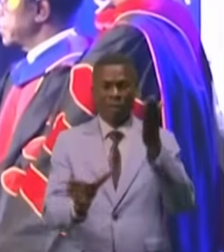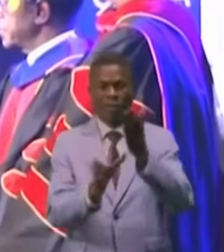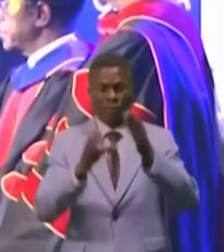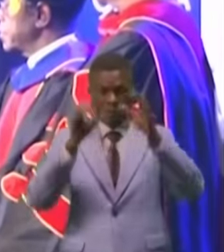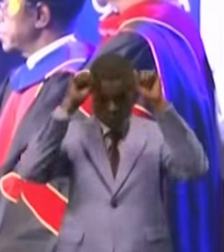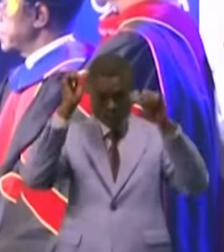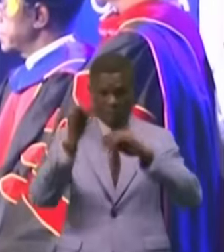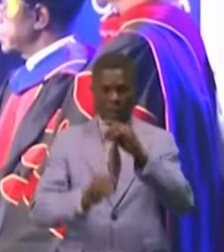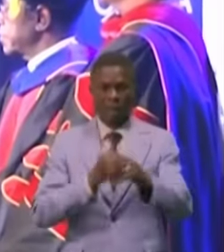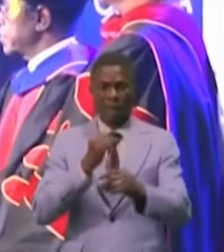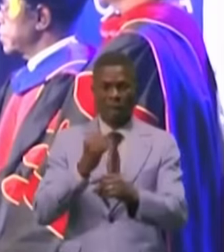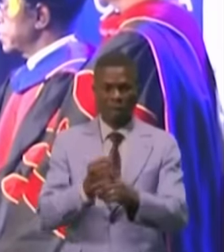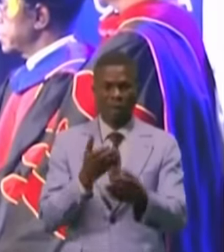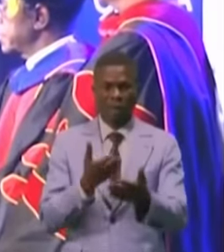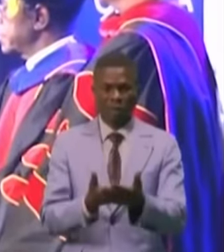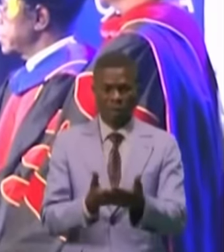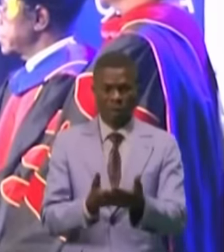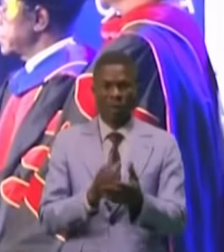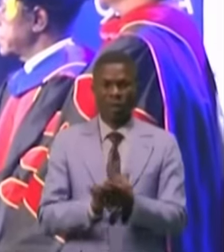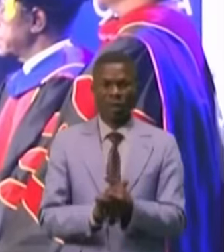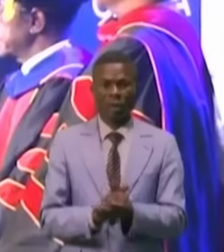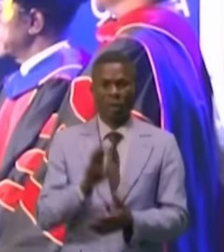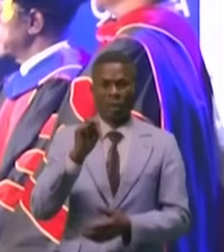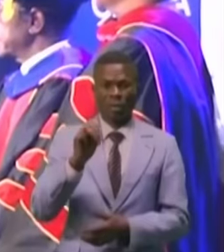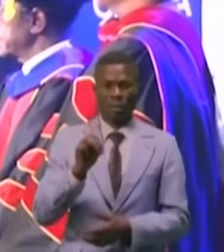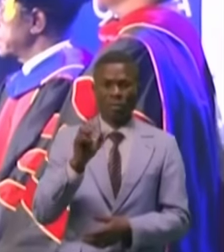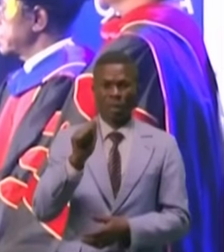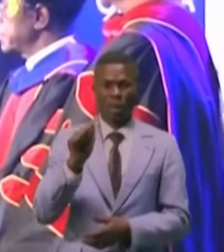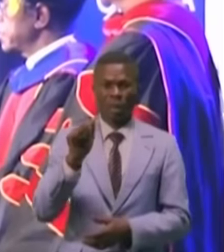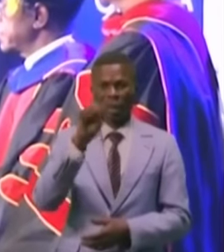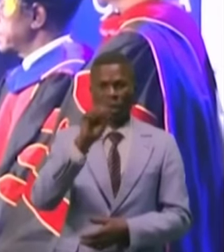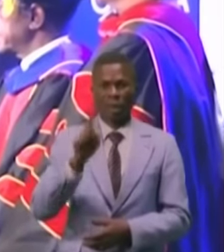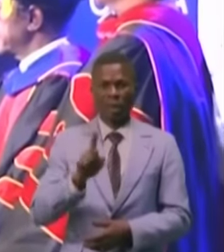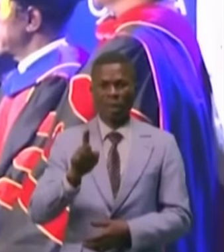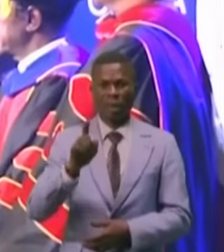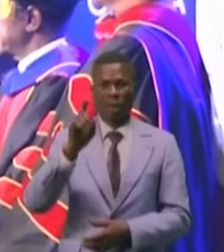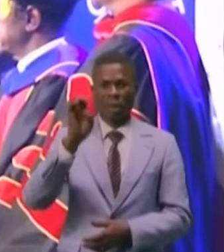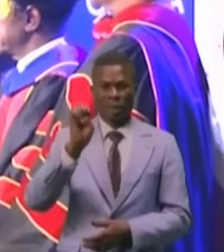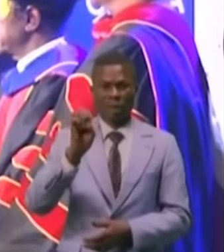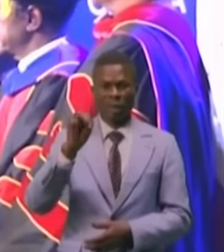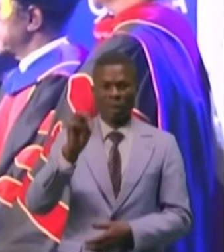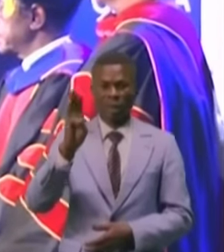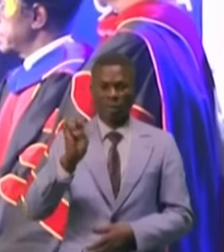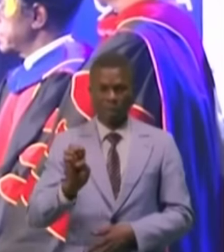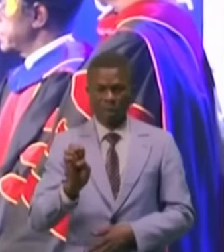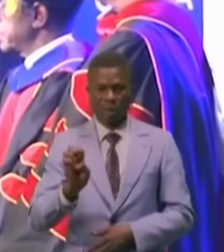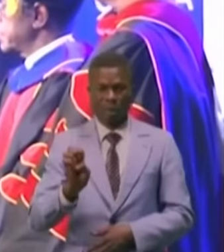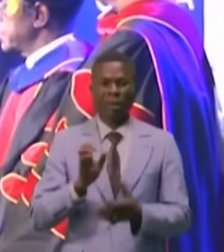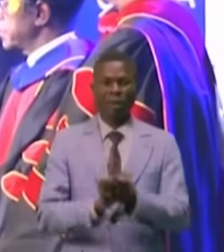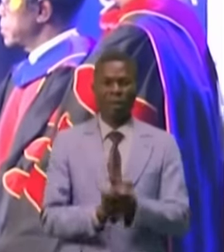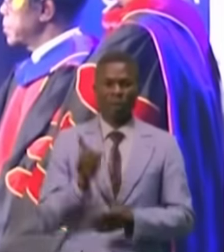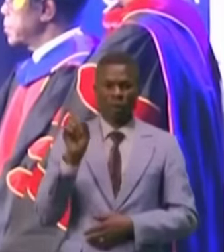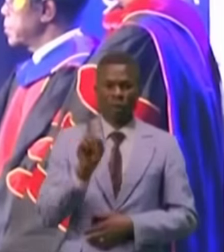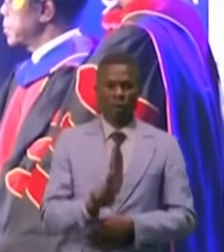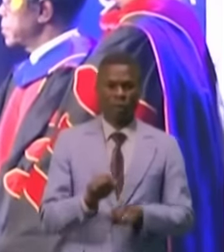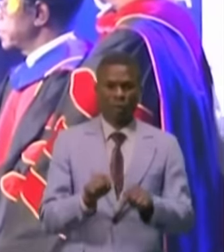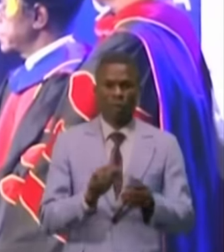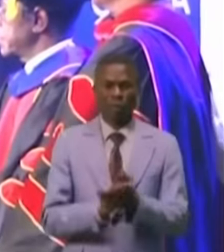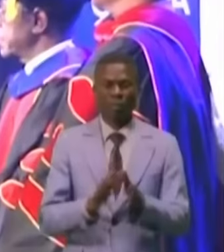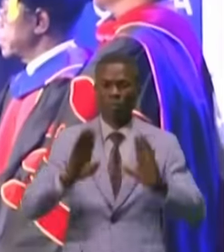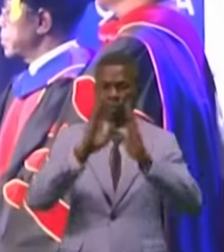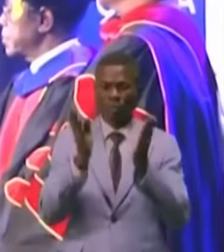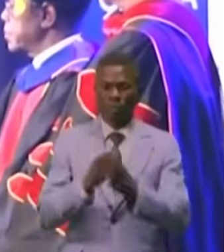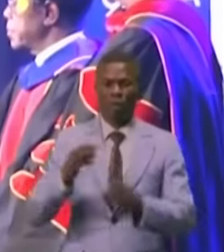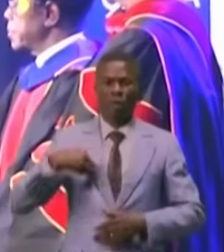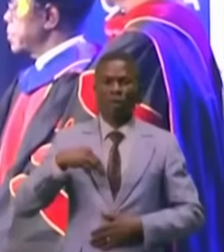du chancelier. Le Révérend Docteur Diane Mouangui et Diafoula et tous les membres